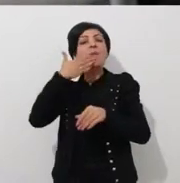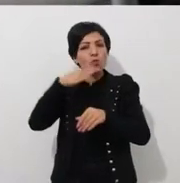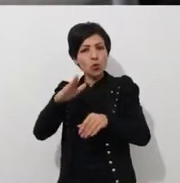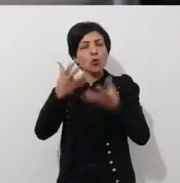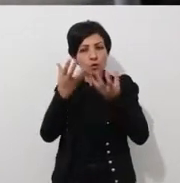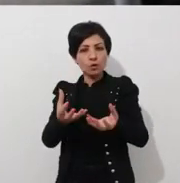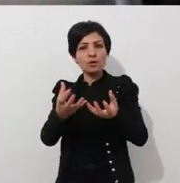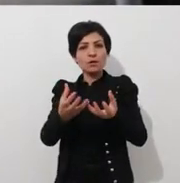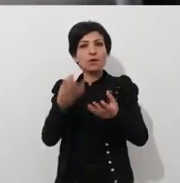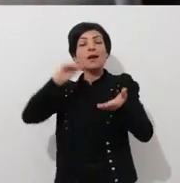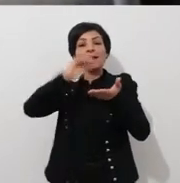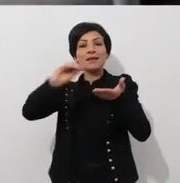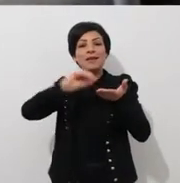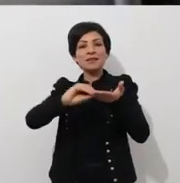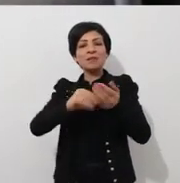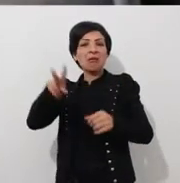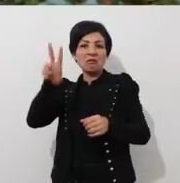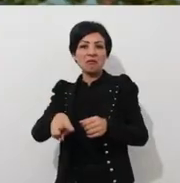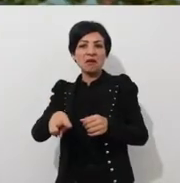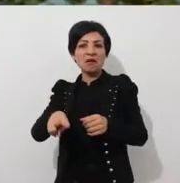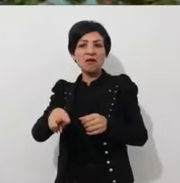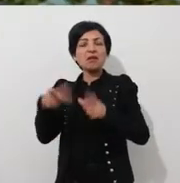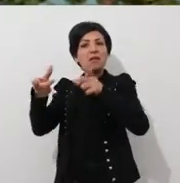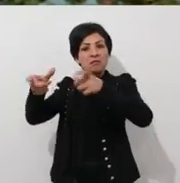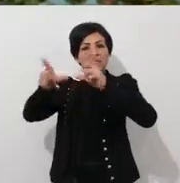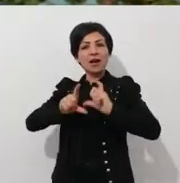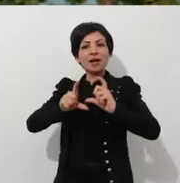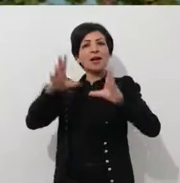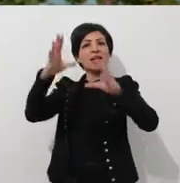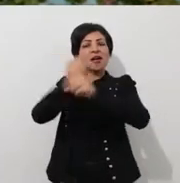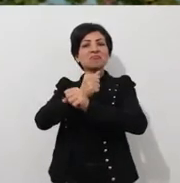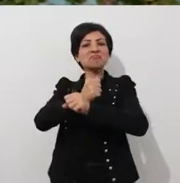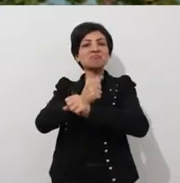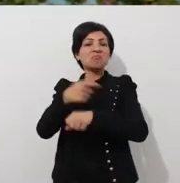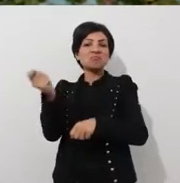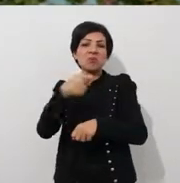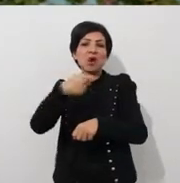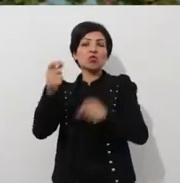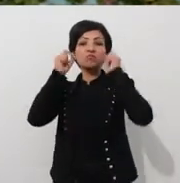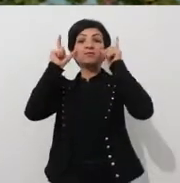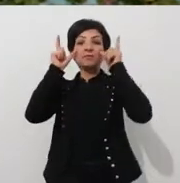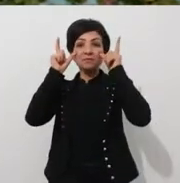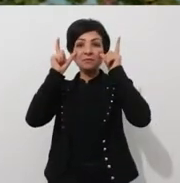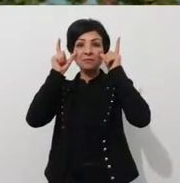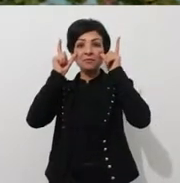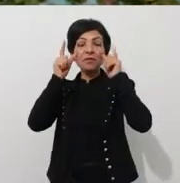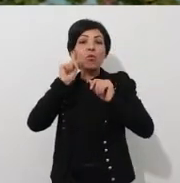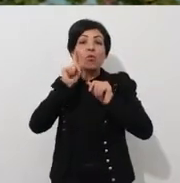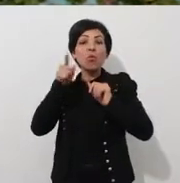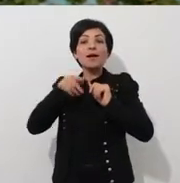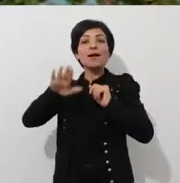نفضل خاصة أنه يكتب. وبالفعل معناها أعطتنا نتائج فريمون معناها مبهرة،